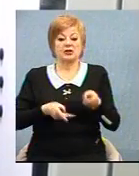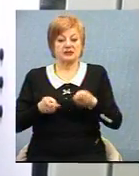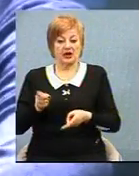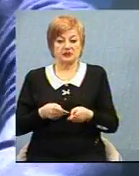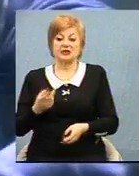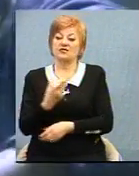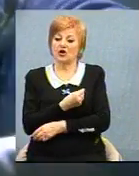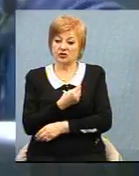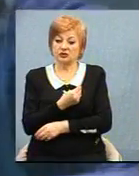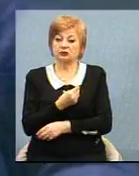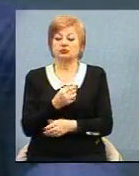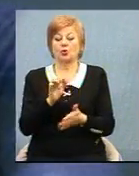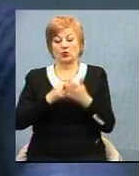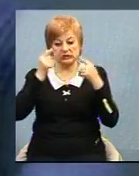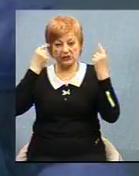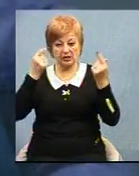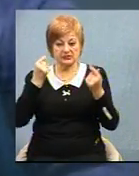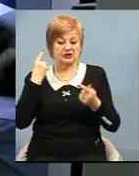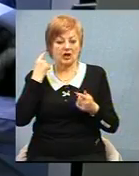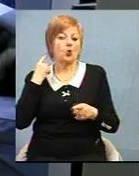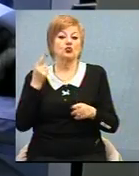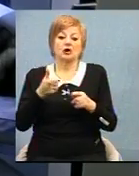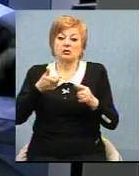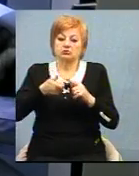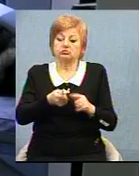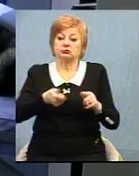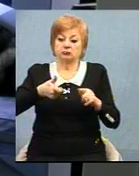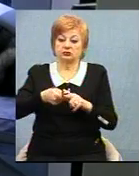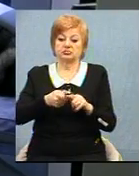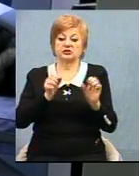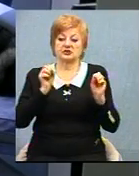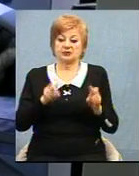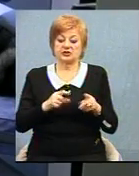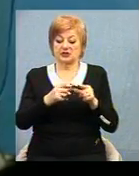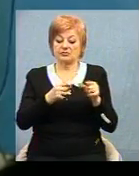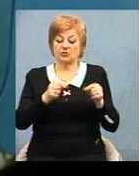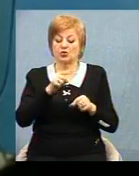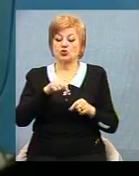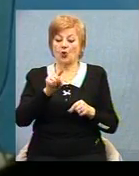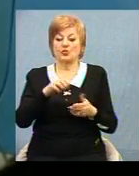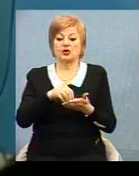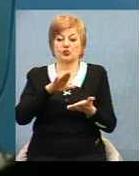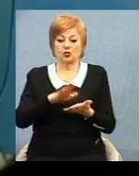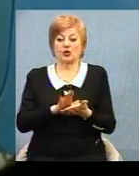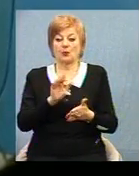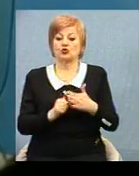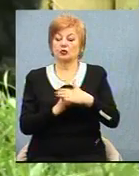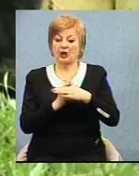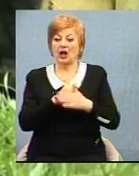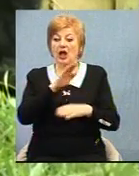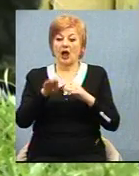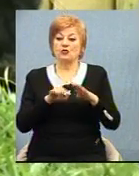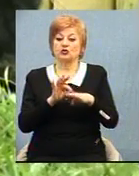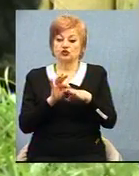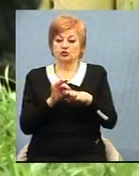і вакцинацію від сказу. На вухо кожної тварини кріпитимуть спеціальну бірку з номером, що буде зареєстрований у базі, а під шкірою –